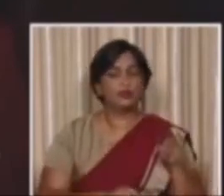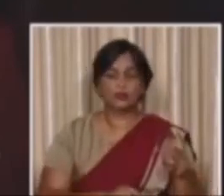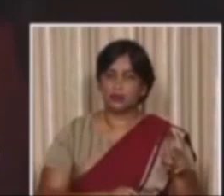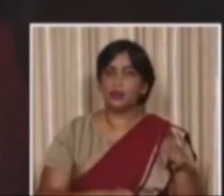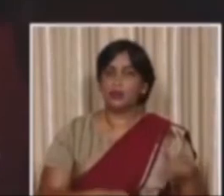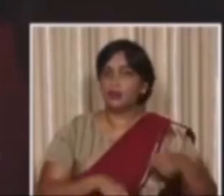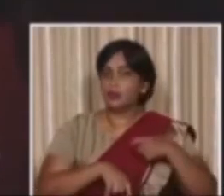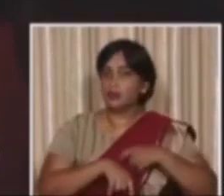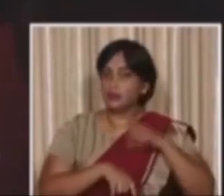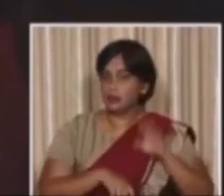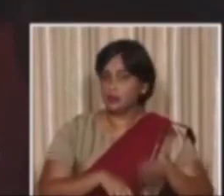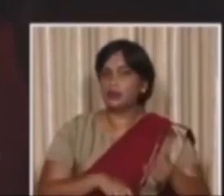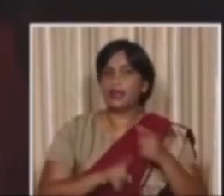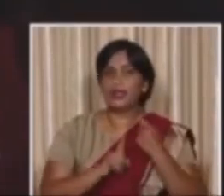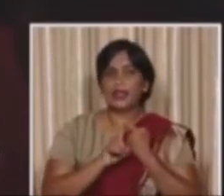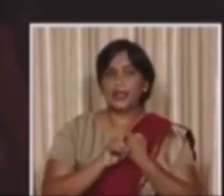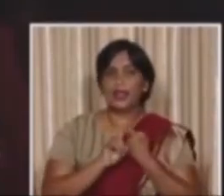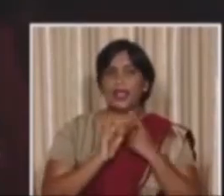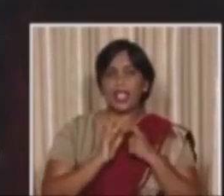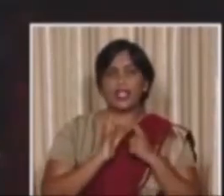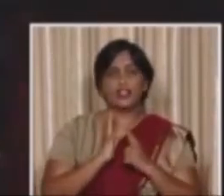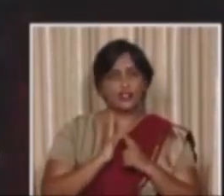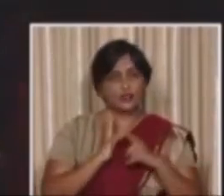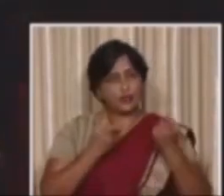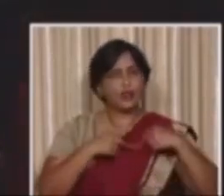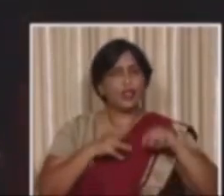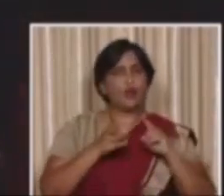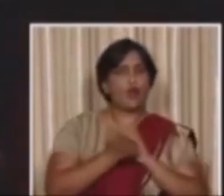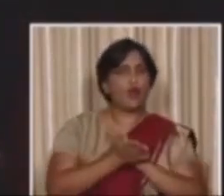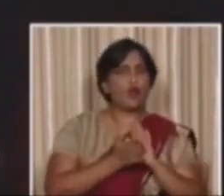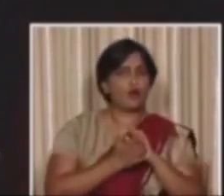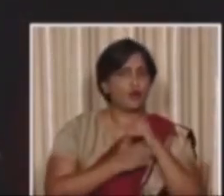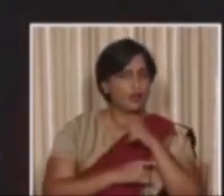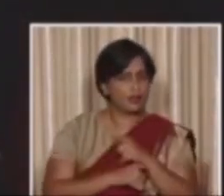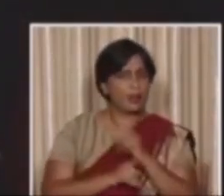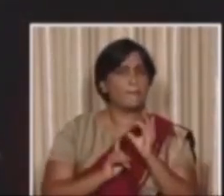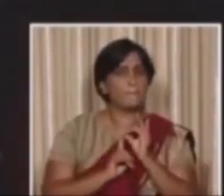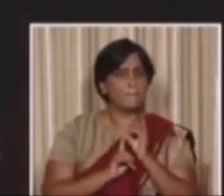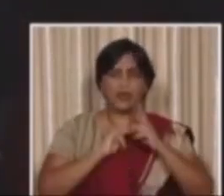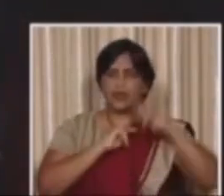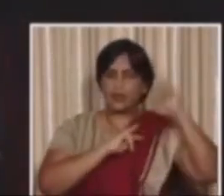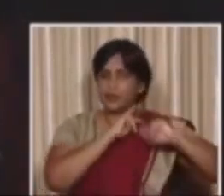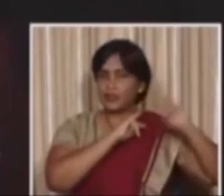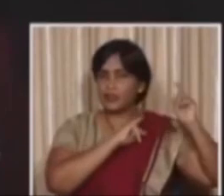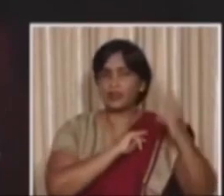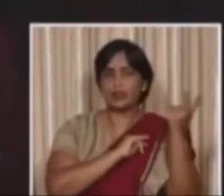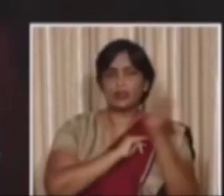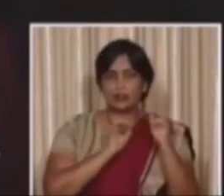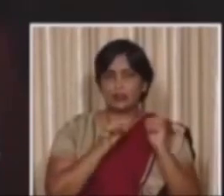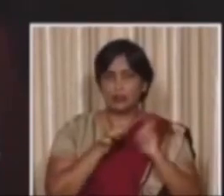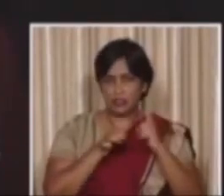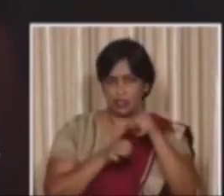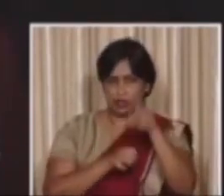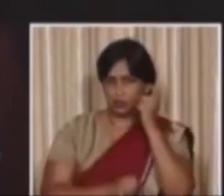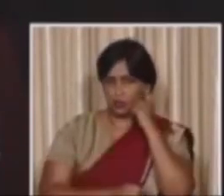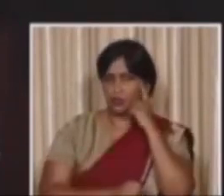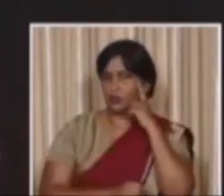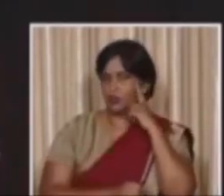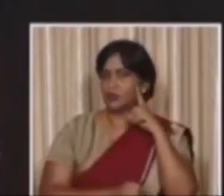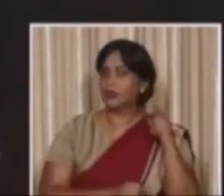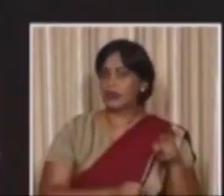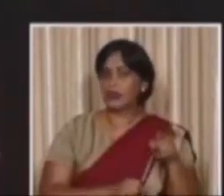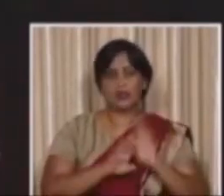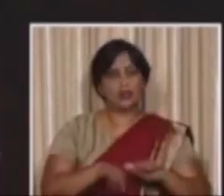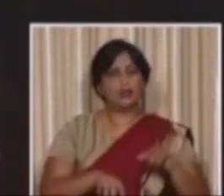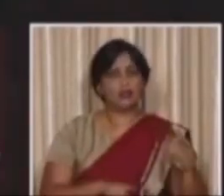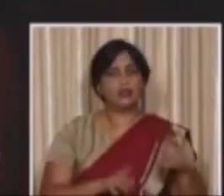வந்த வட்டியில்லா கடன் திட்டம் கடந்த காலங்களில் இடைநிறுத்தப்பட்டுள்ளது. மாணவர்களுக்கு கடன் வசதி வழங்கப்படாததால் அவர்களுக்கு